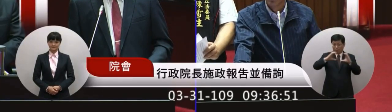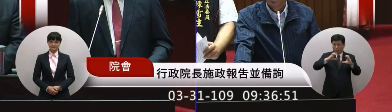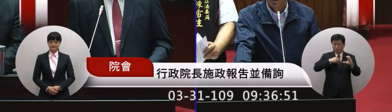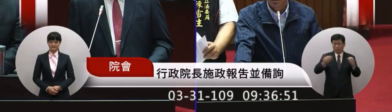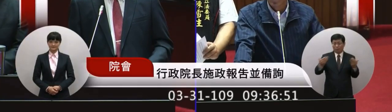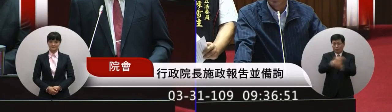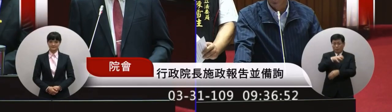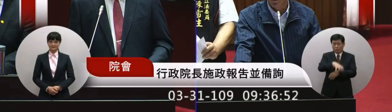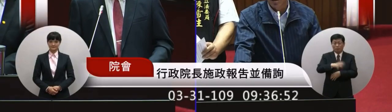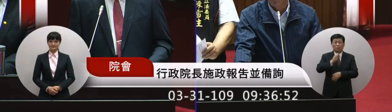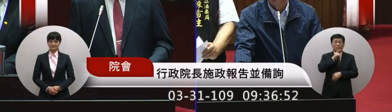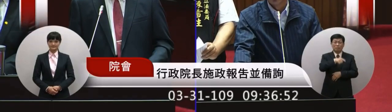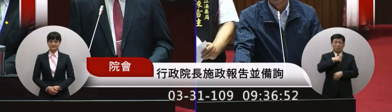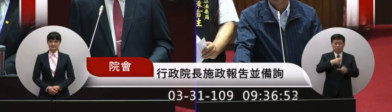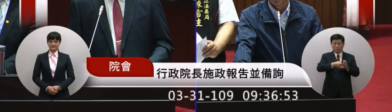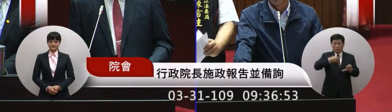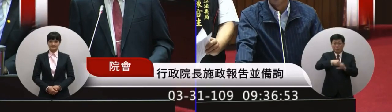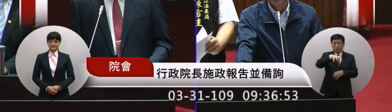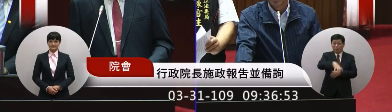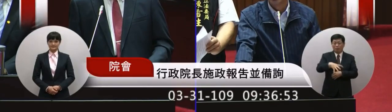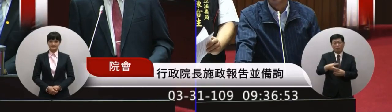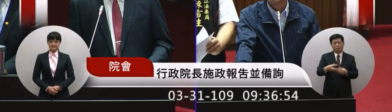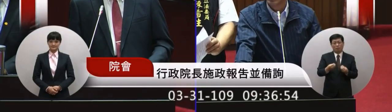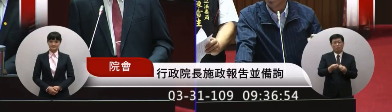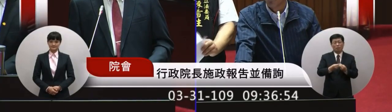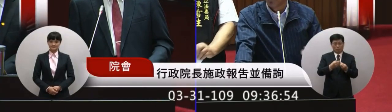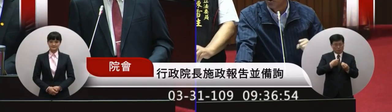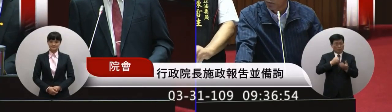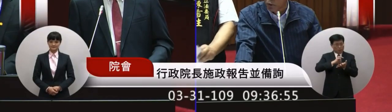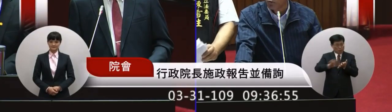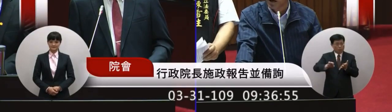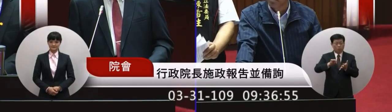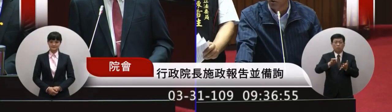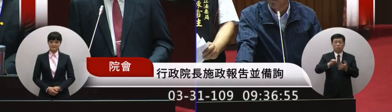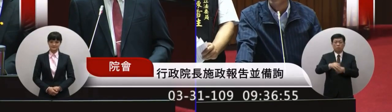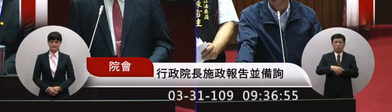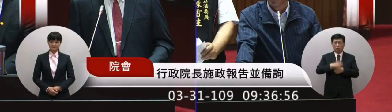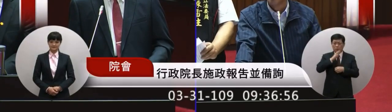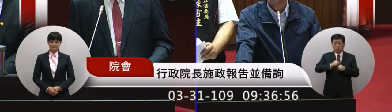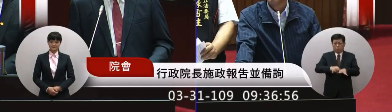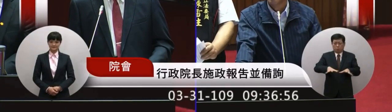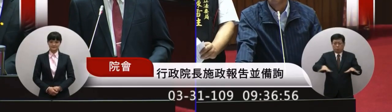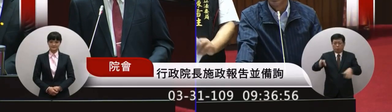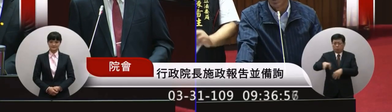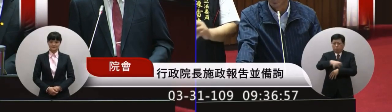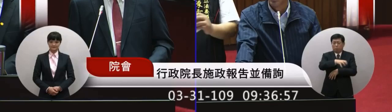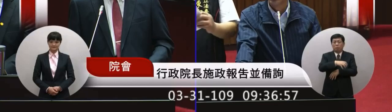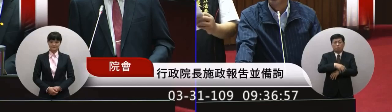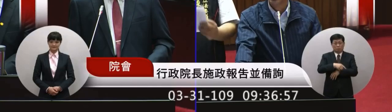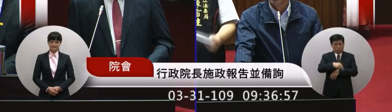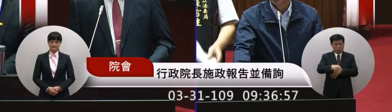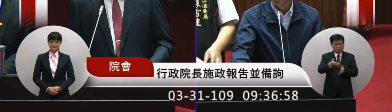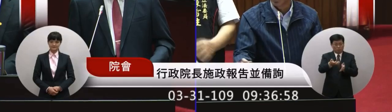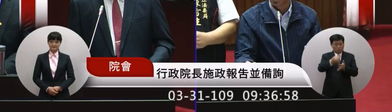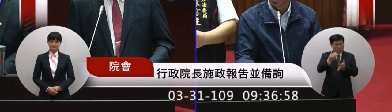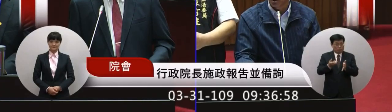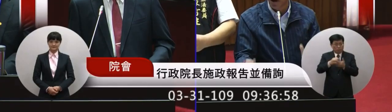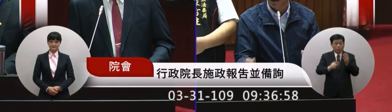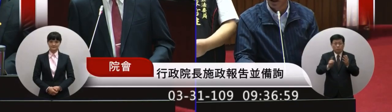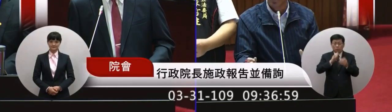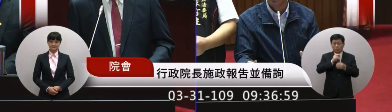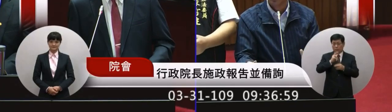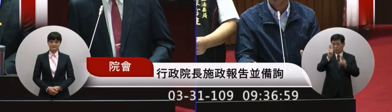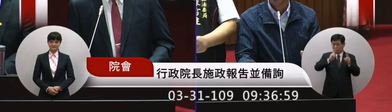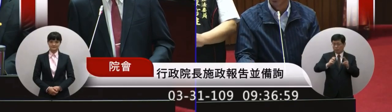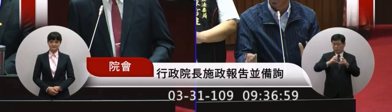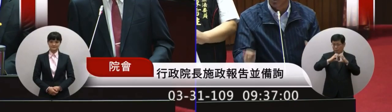交换站，可是电池交换站，欸、必须要利用普遍的话，的前提是电池规